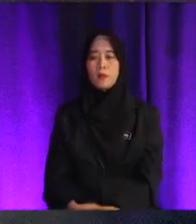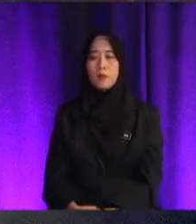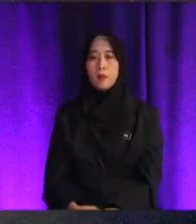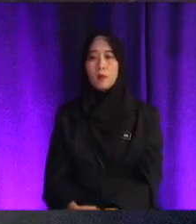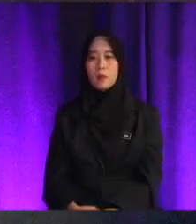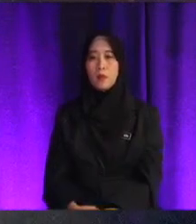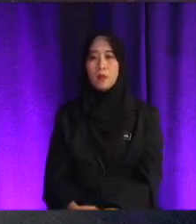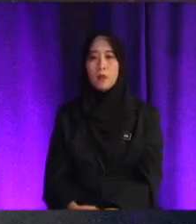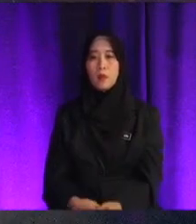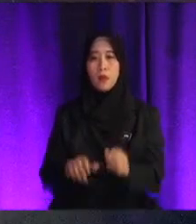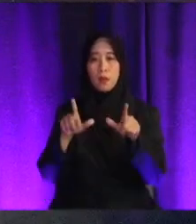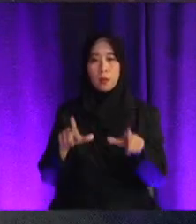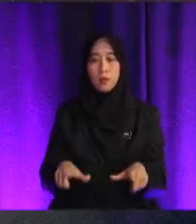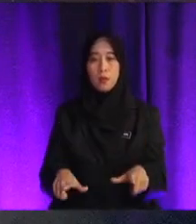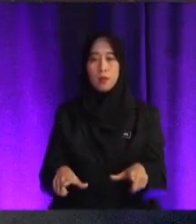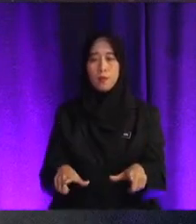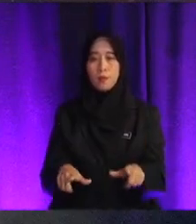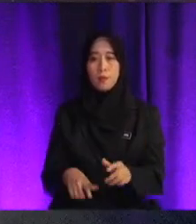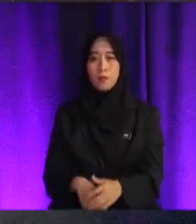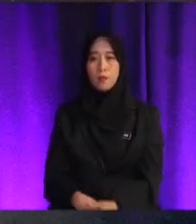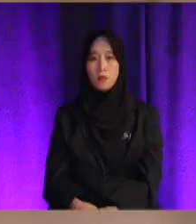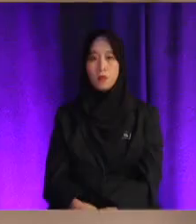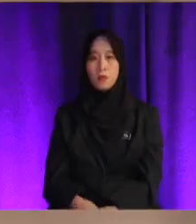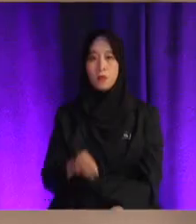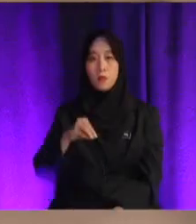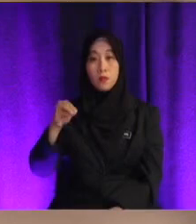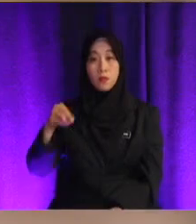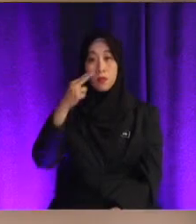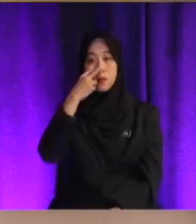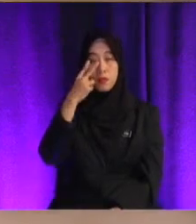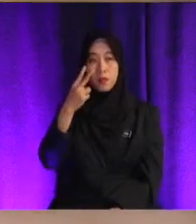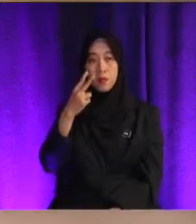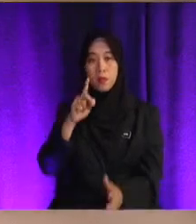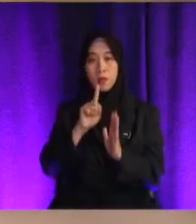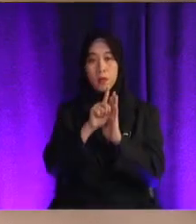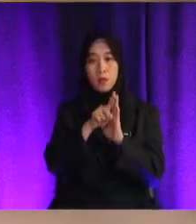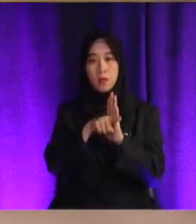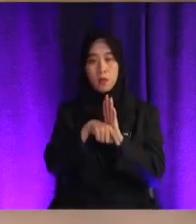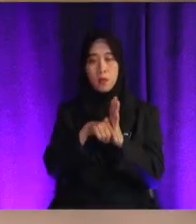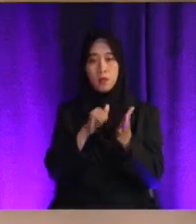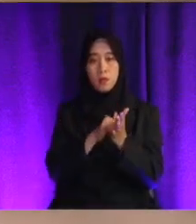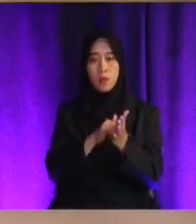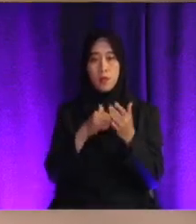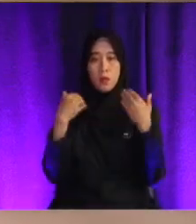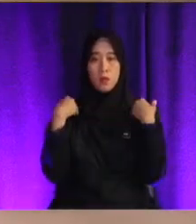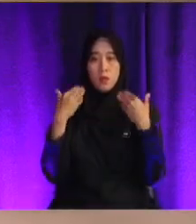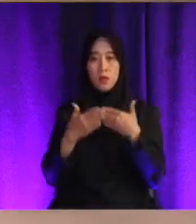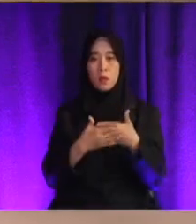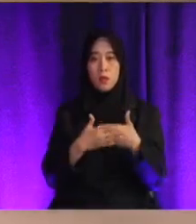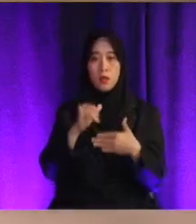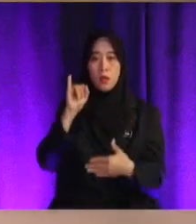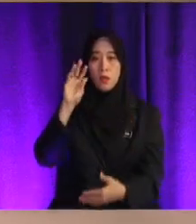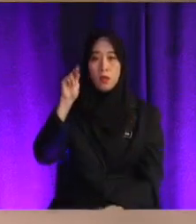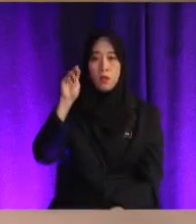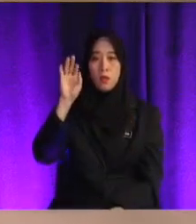Nampak? Bila saya letak kan. Okey, boleh tengok dia jarum itu ada dekat infinity. Nampak? Di belah